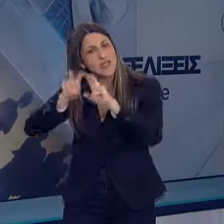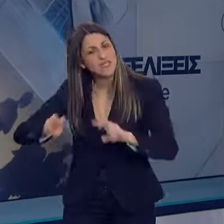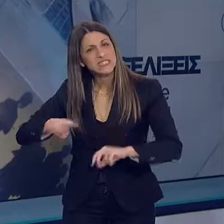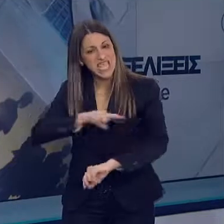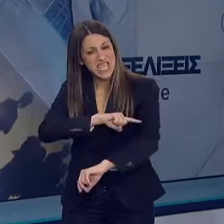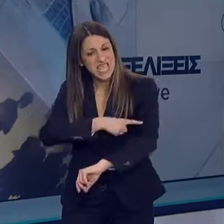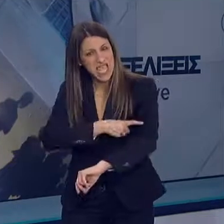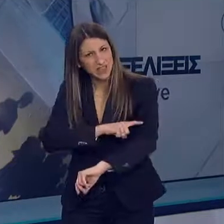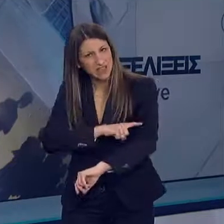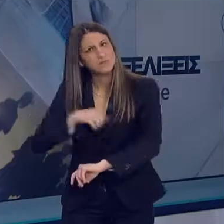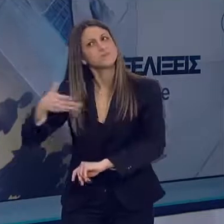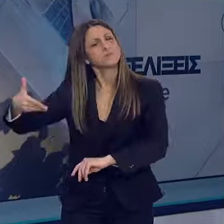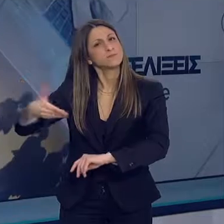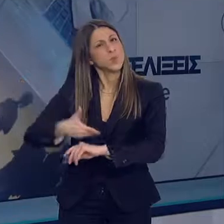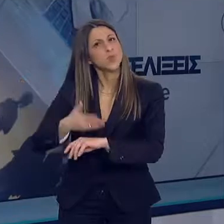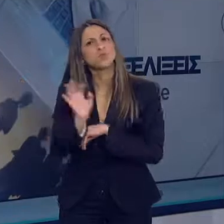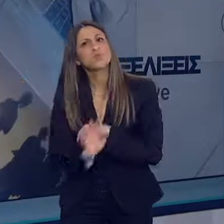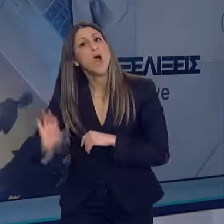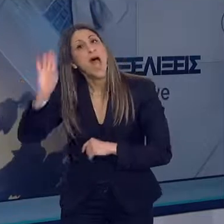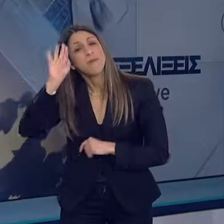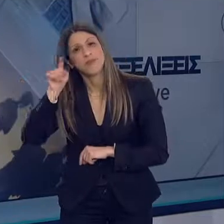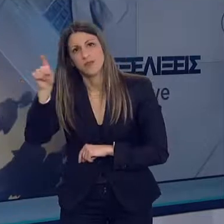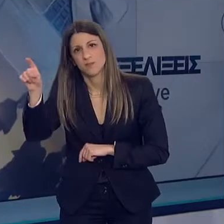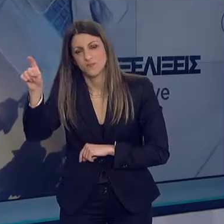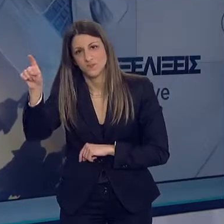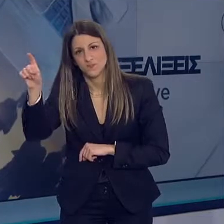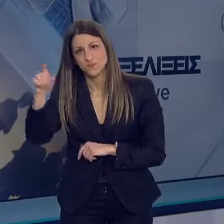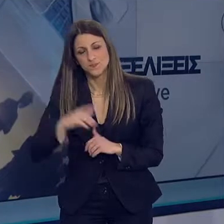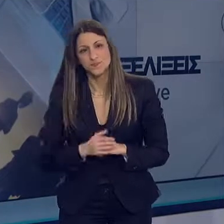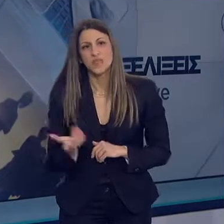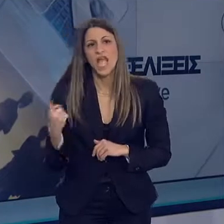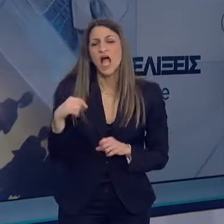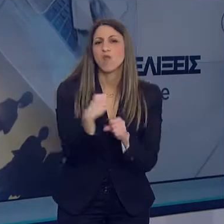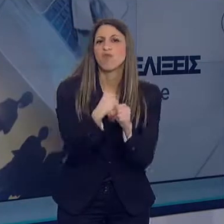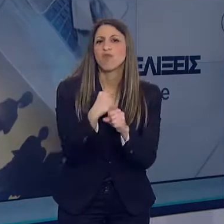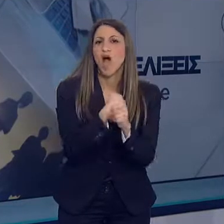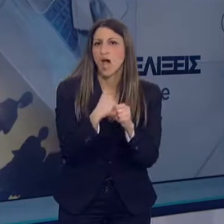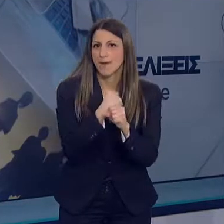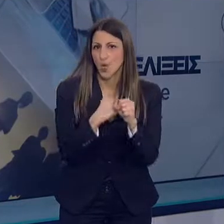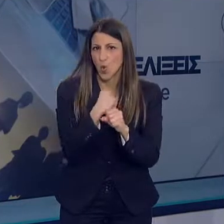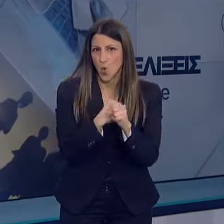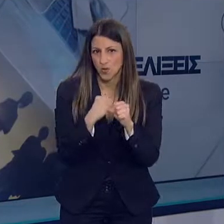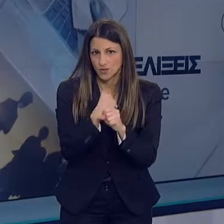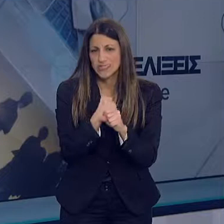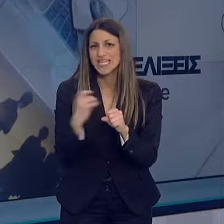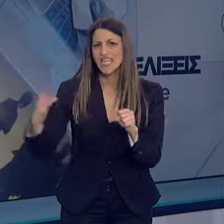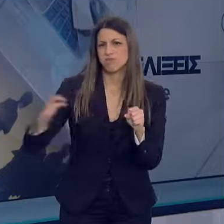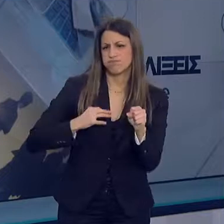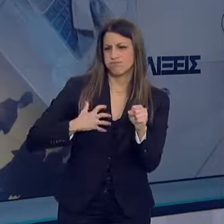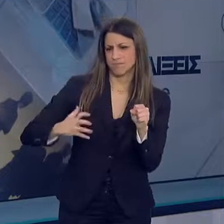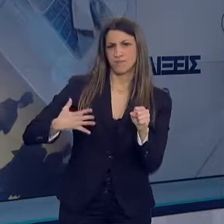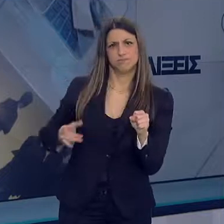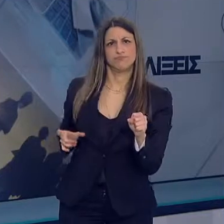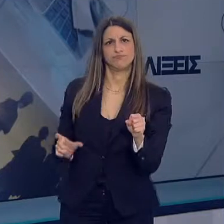ιατρική λοιμοξιολογική κοινότητα των Ηνωμένων Πολιτειών. Και φυσικά και το φάρμακο στο οποίο αναφέρθηκε, ο αναστολέας φλεγμονής, έχει